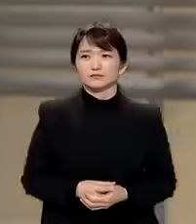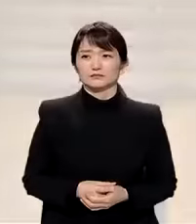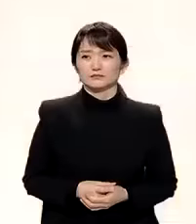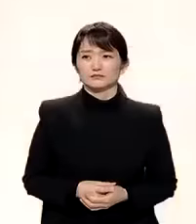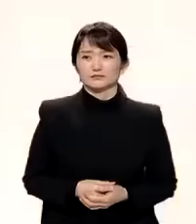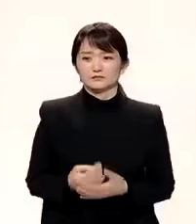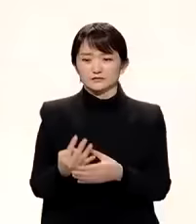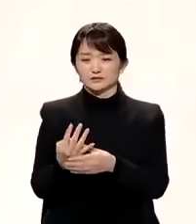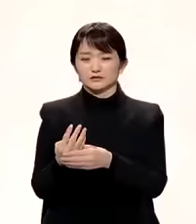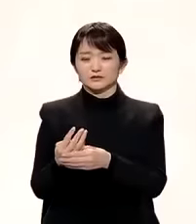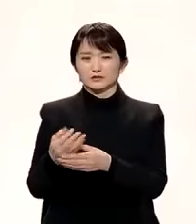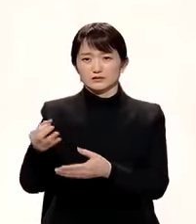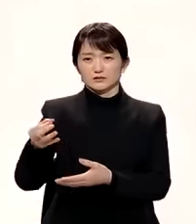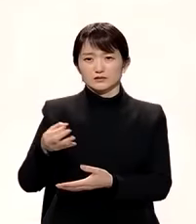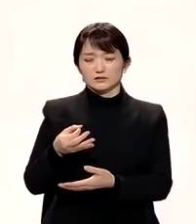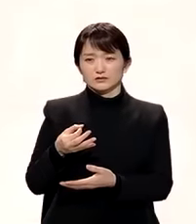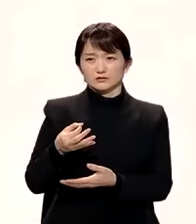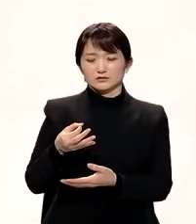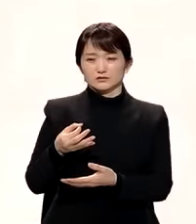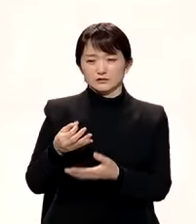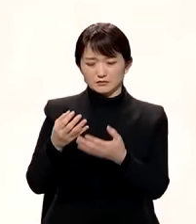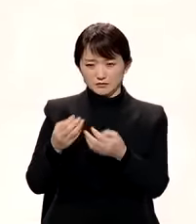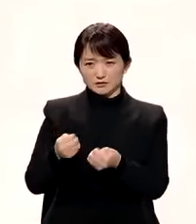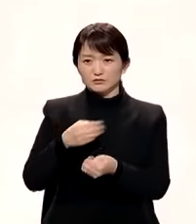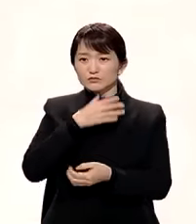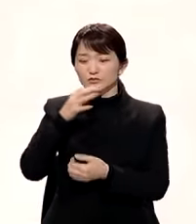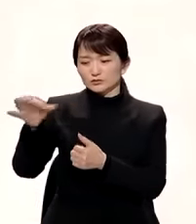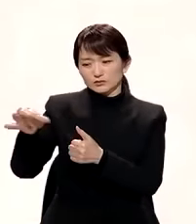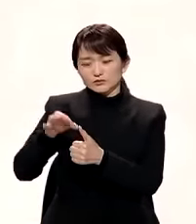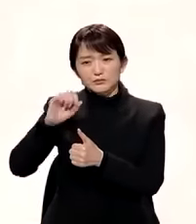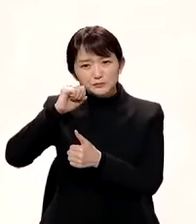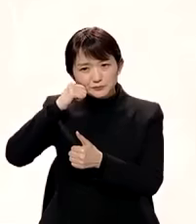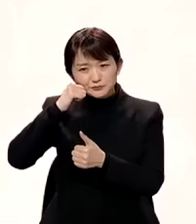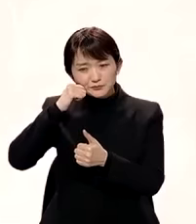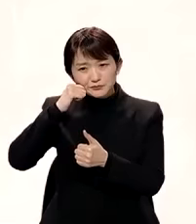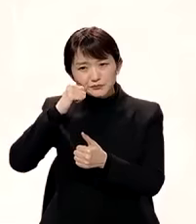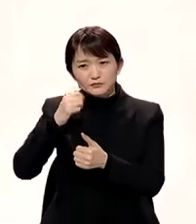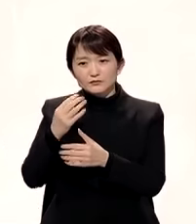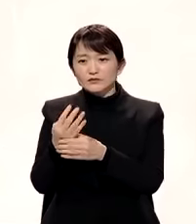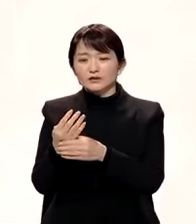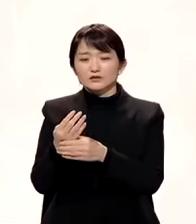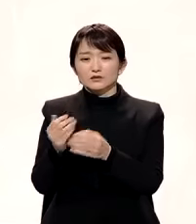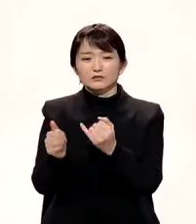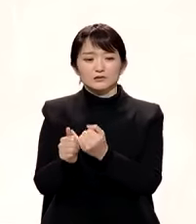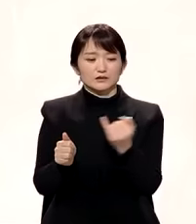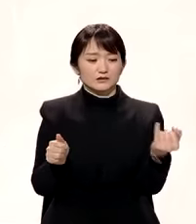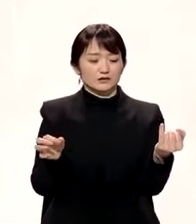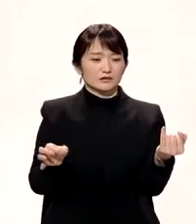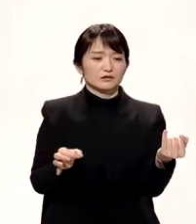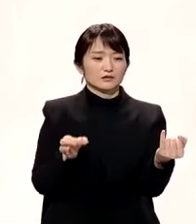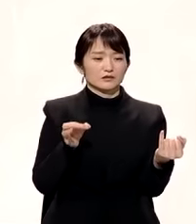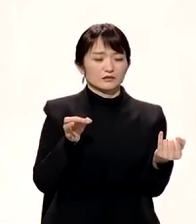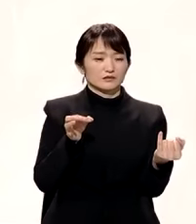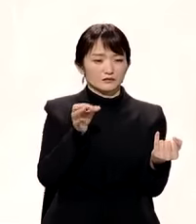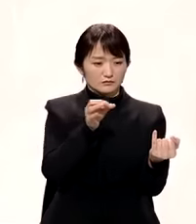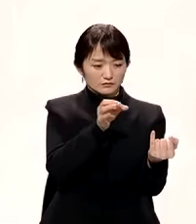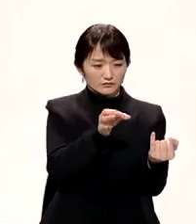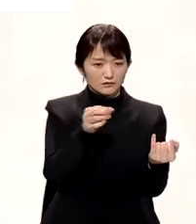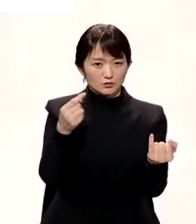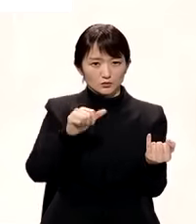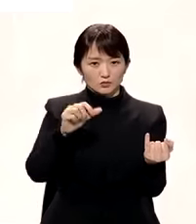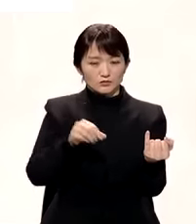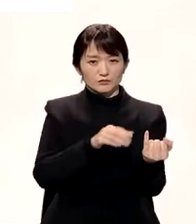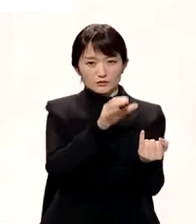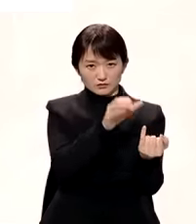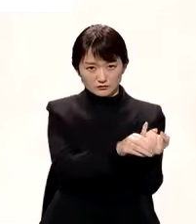좀 차실이 있을 수 있어서 그 현금을이 여성에 맡 때요 1년만 당신 계좌에 좀 가지고 있어라고 해서 5천만 원을 맡겼더니